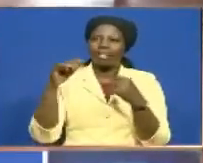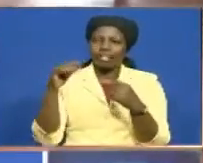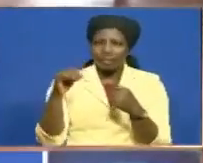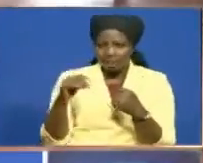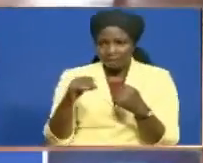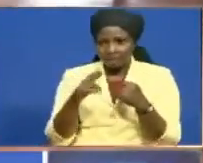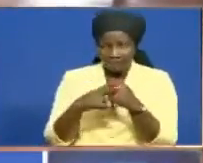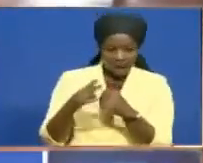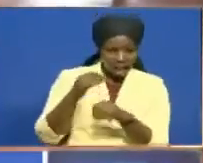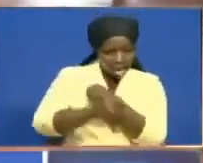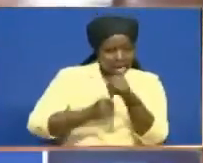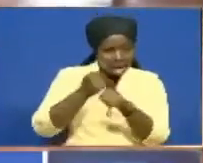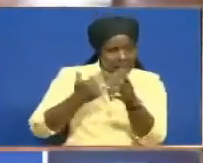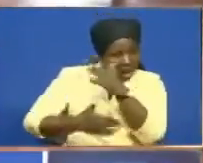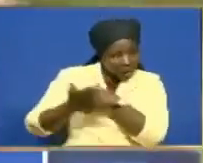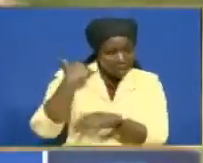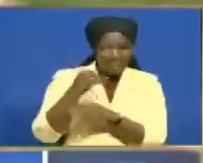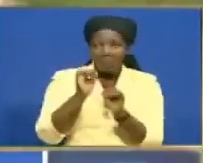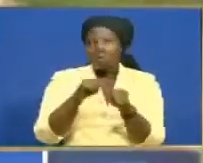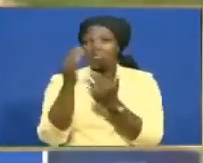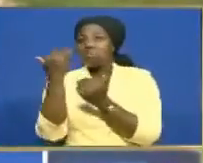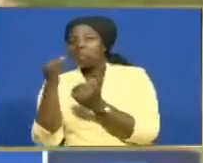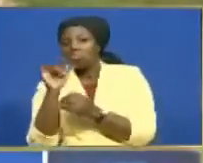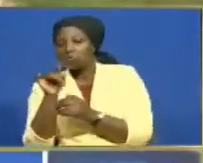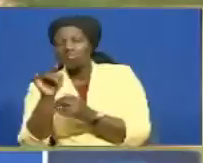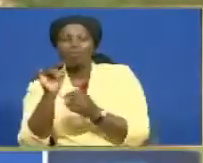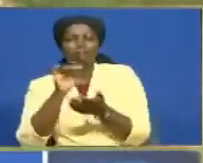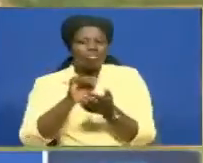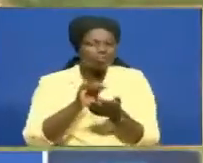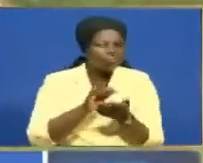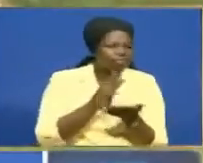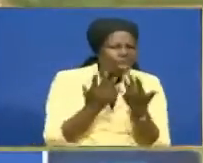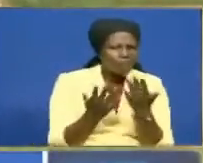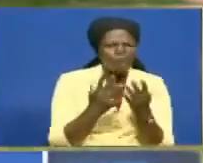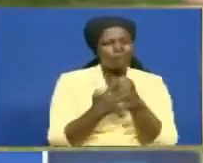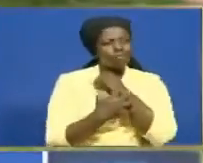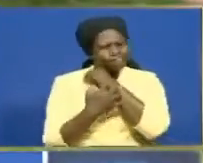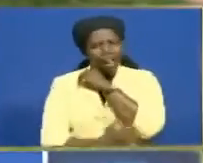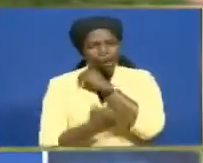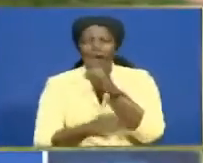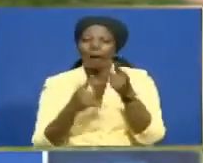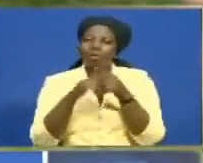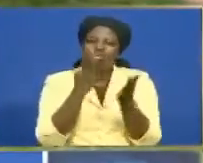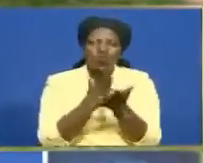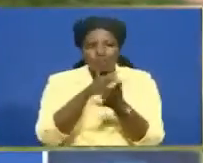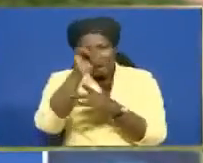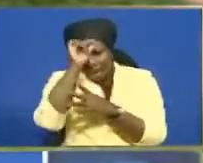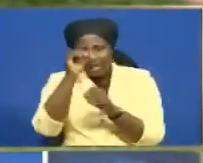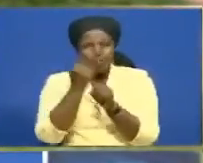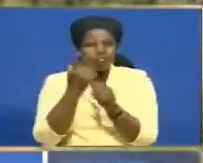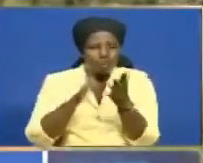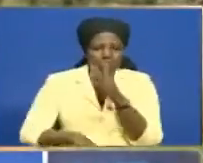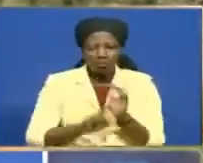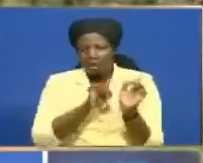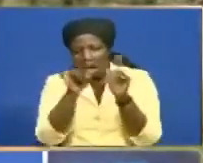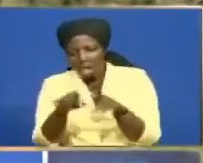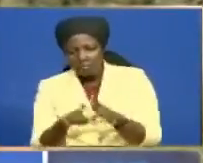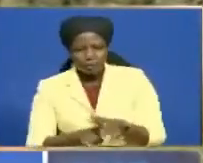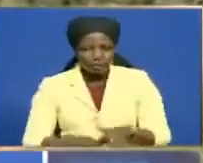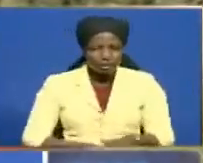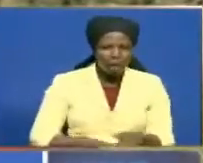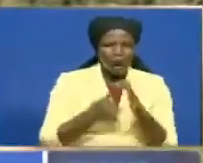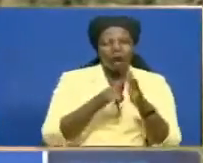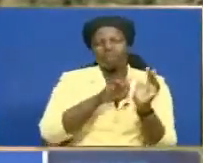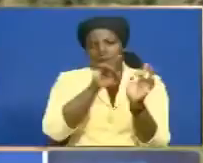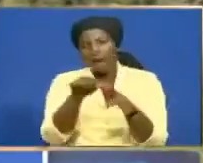kutarajia kwamba jengo hilo litakuwa limechakaa, lakini limekuwa likikarabatiwa mara kwa mara na maafisa. Ninaenda